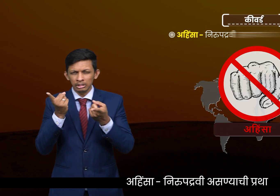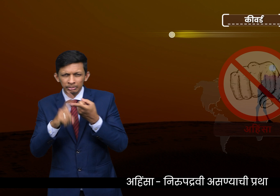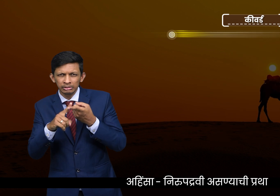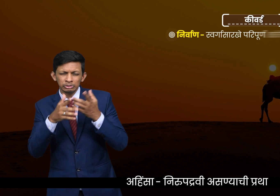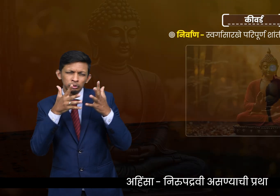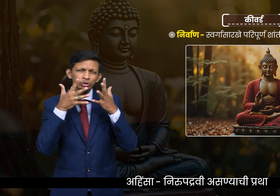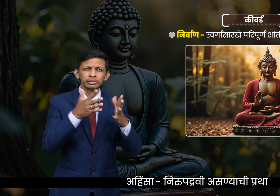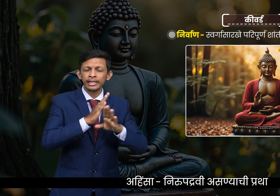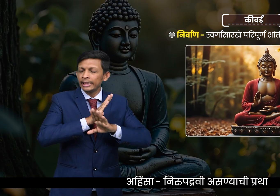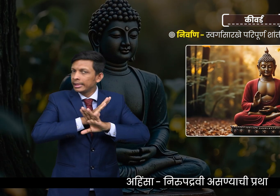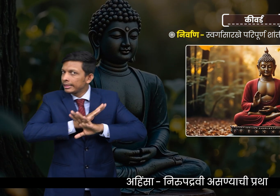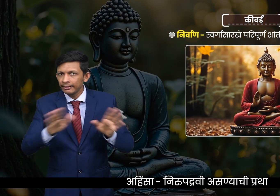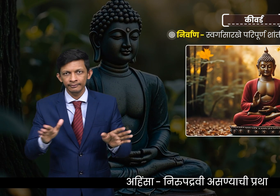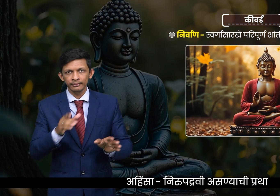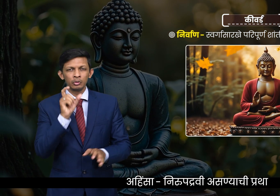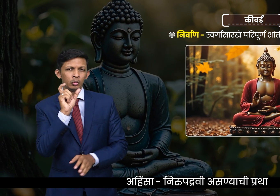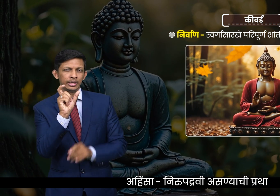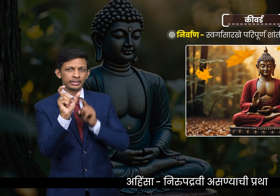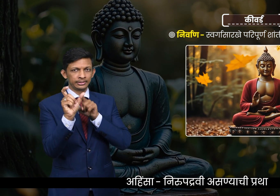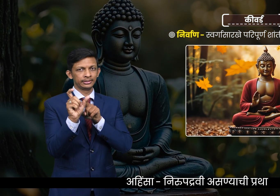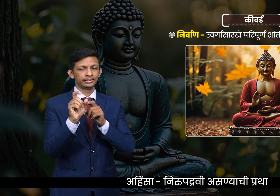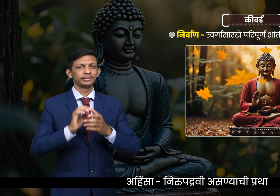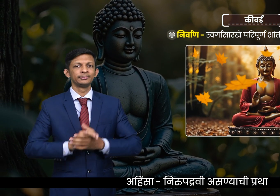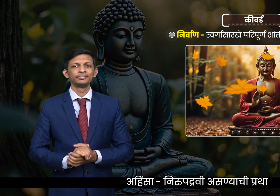निरुपद्रवी असण्याची प्रथा.